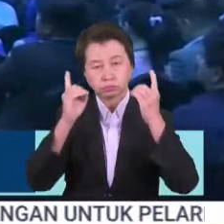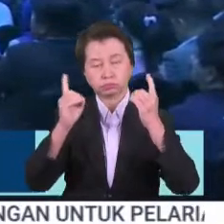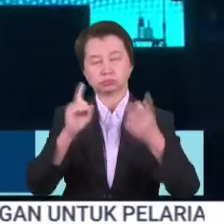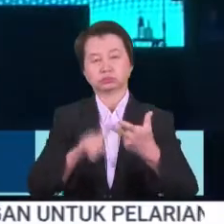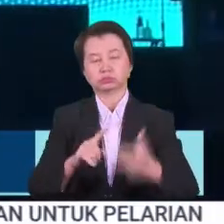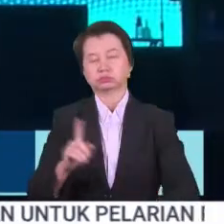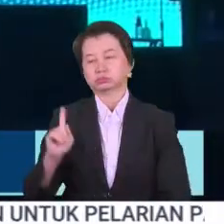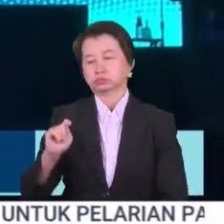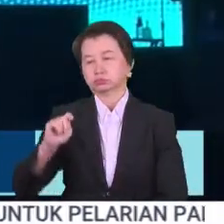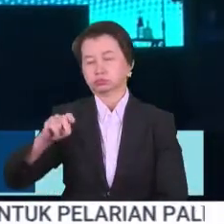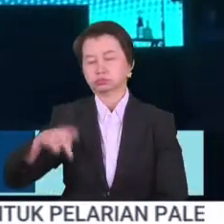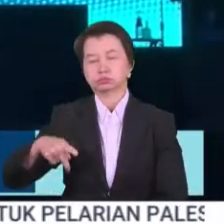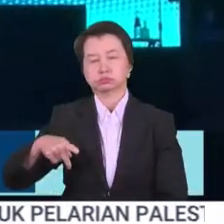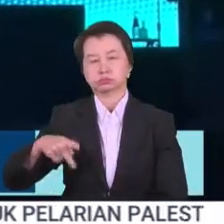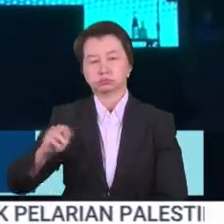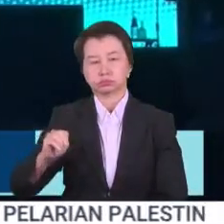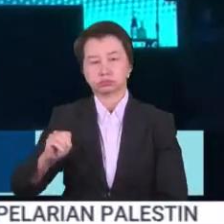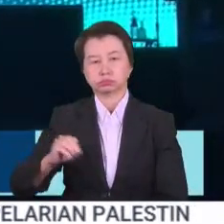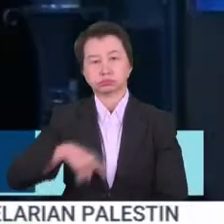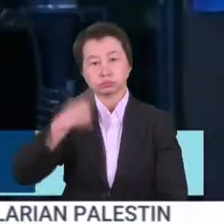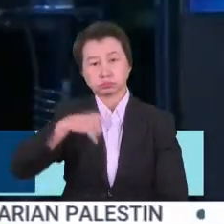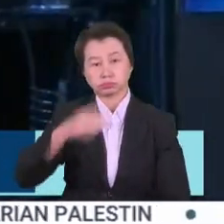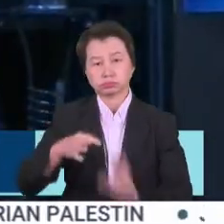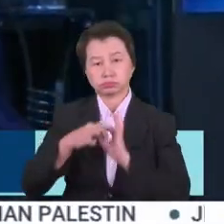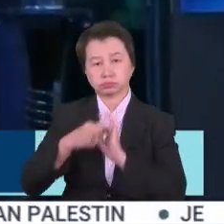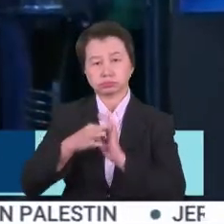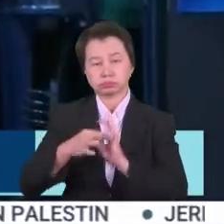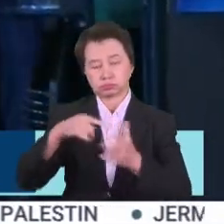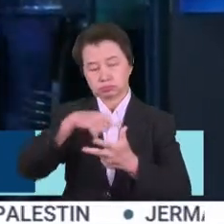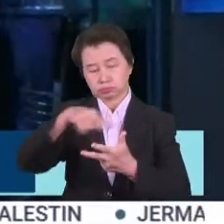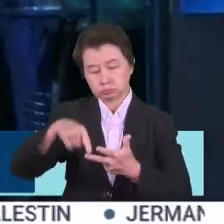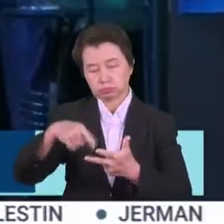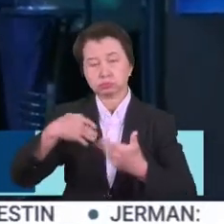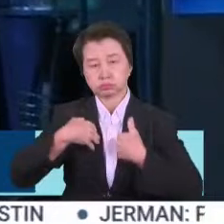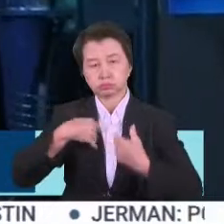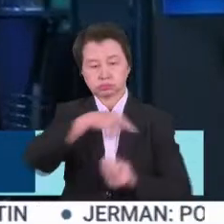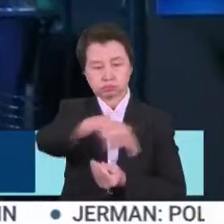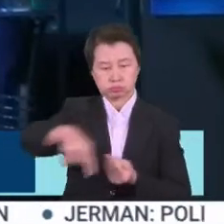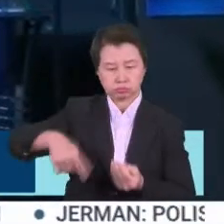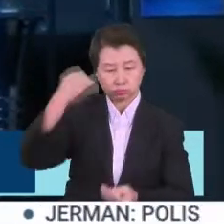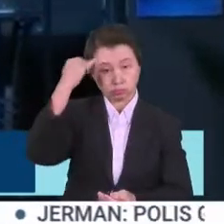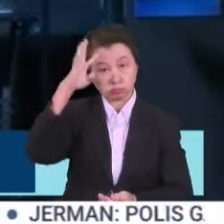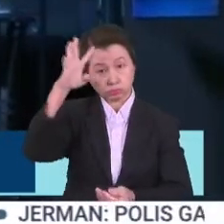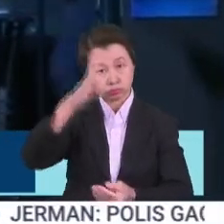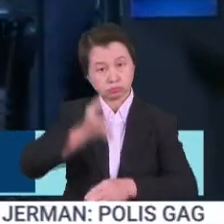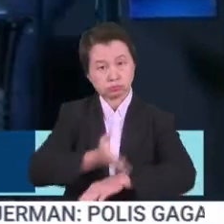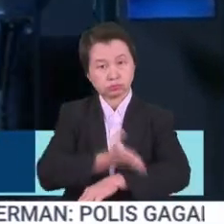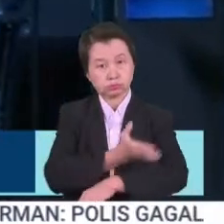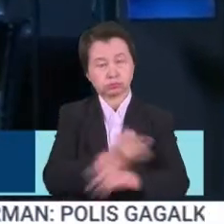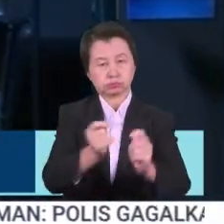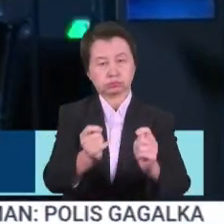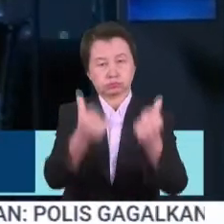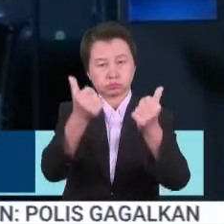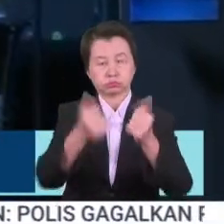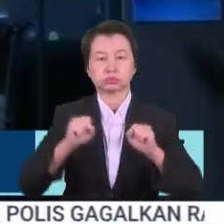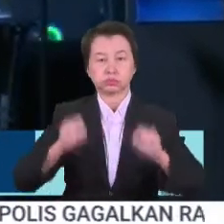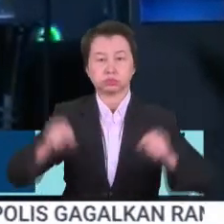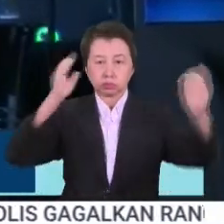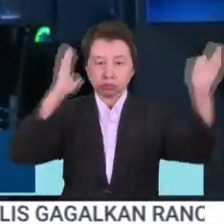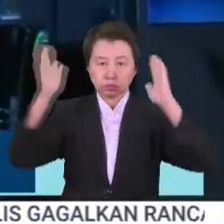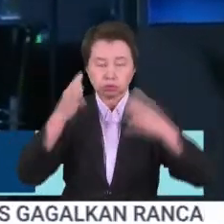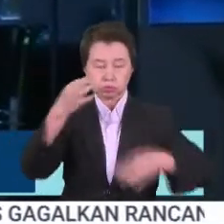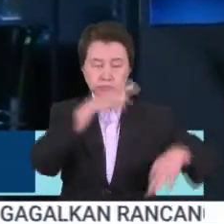Timbalan Perdana Menteri Datuk Seri Fadhilah Yusof berkata kerjasama itu akan melahirkan persekitaran inovasi yang berkembang maju. Selain membolehkan